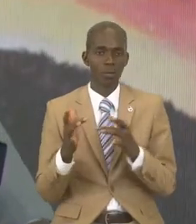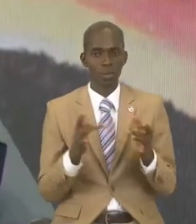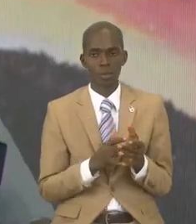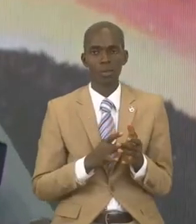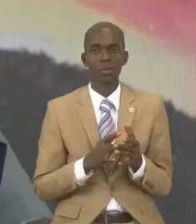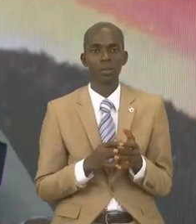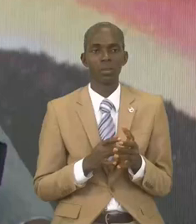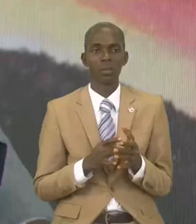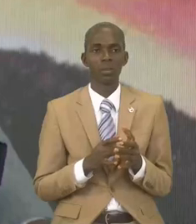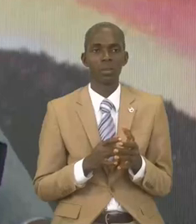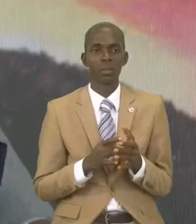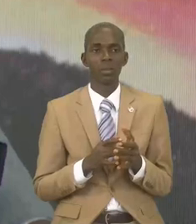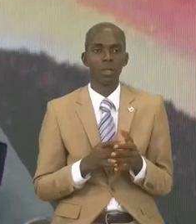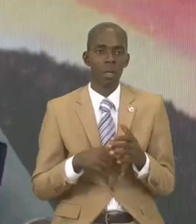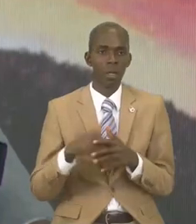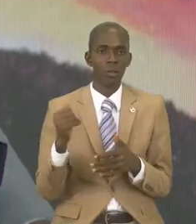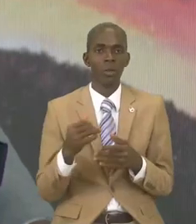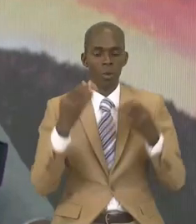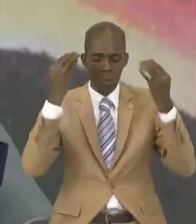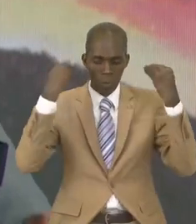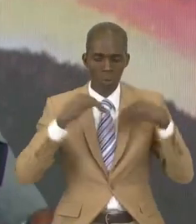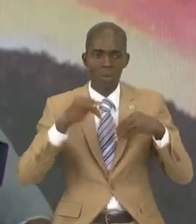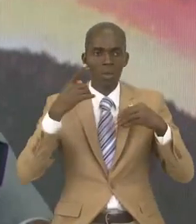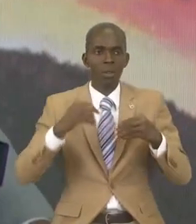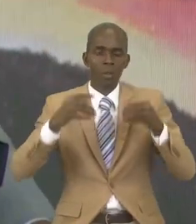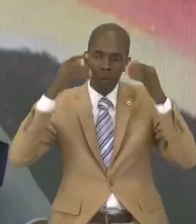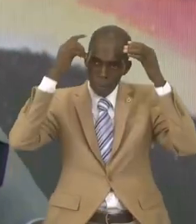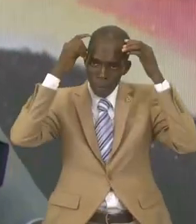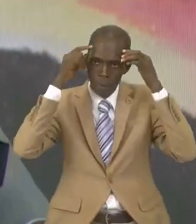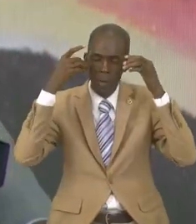Jésus sortit donc portant la couronne d'épines